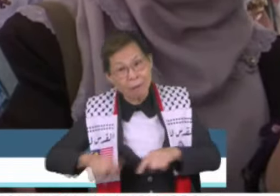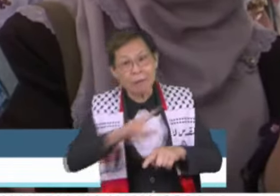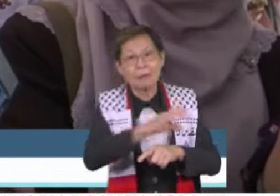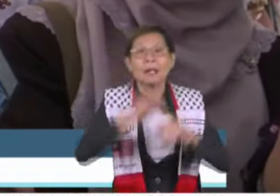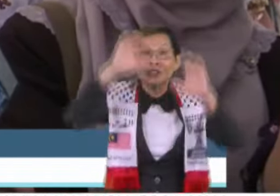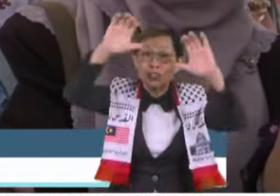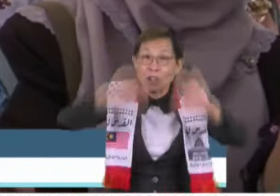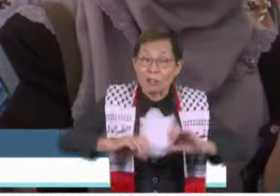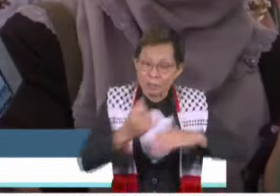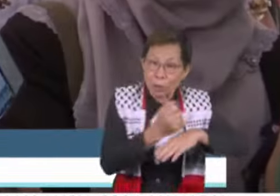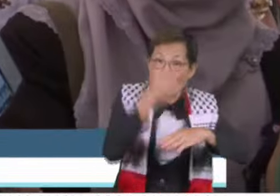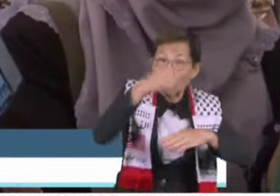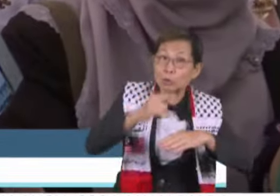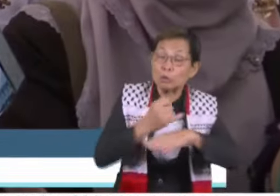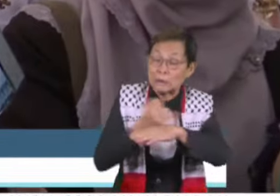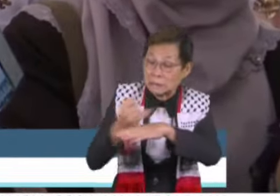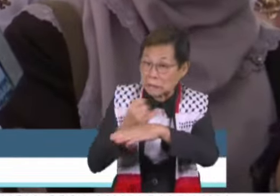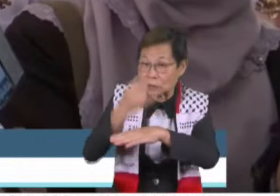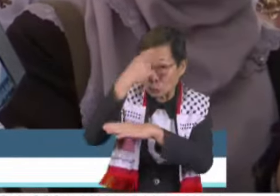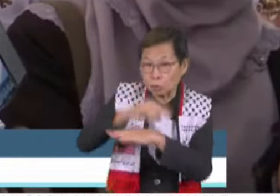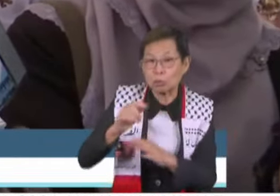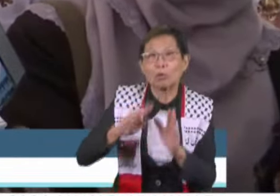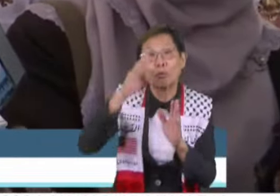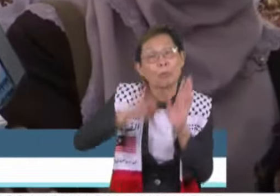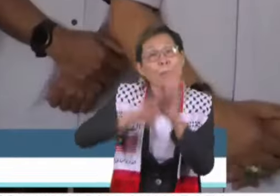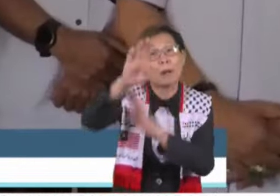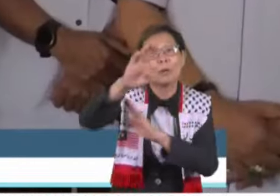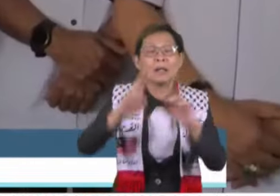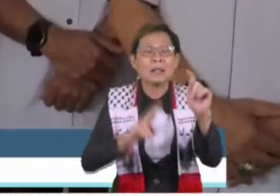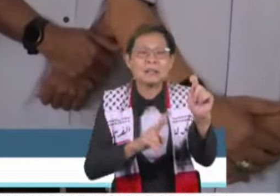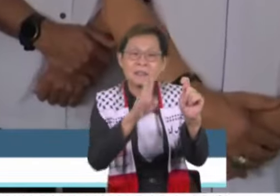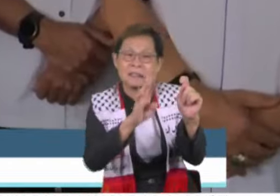banyak pendekatan industri khusus untuk pembangunan TVET negara.